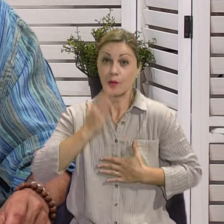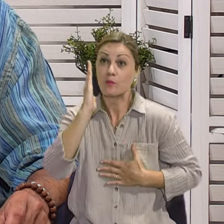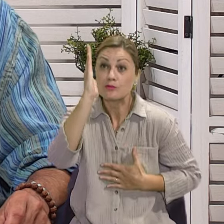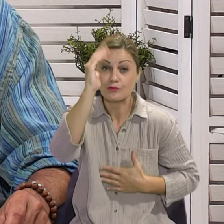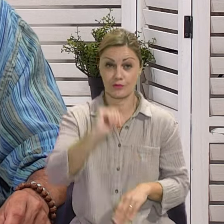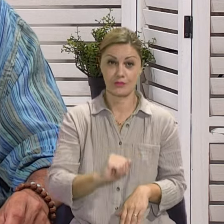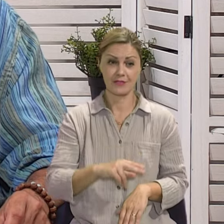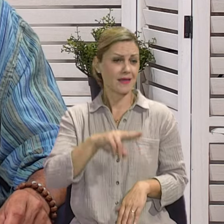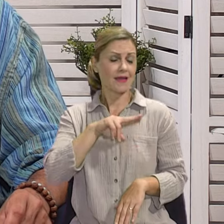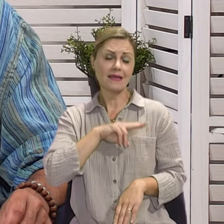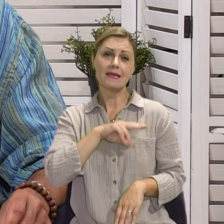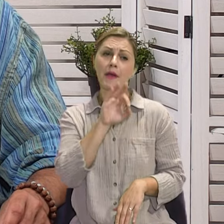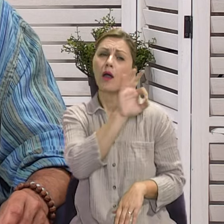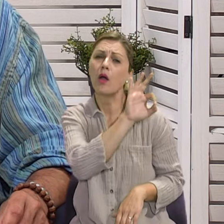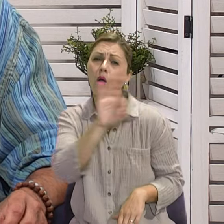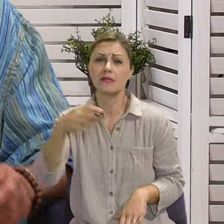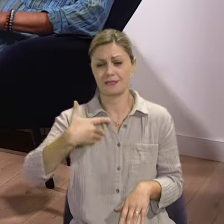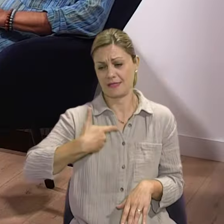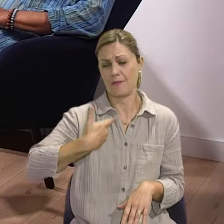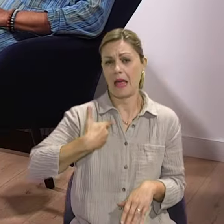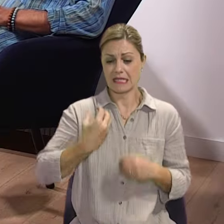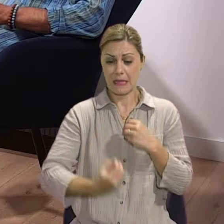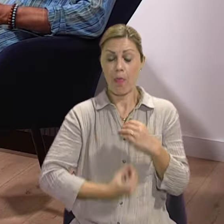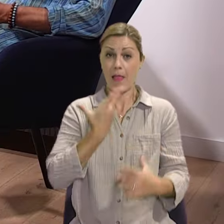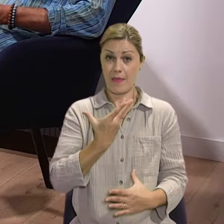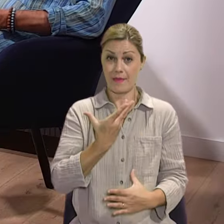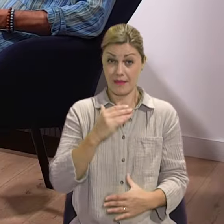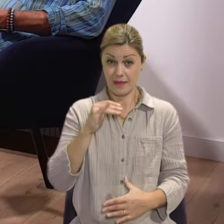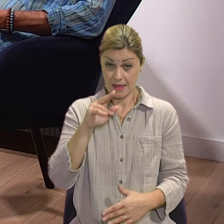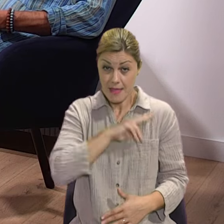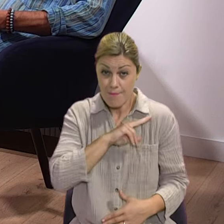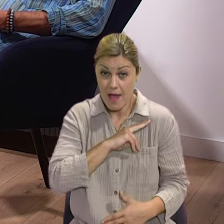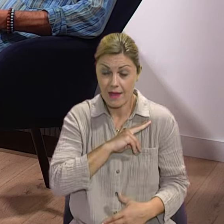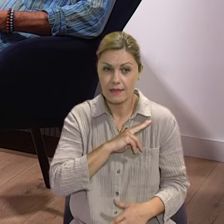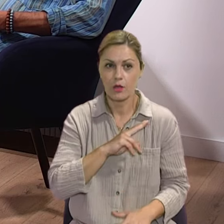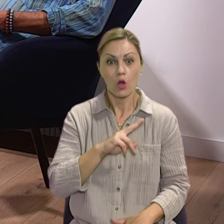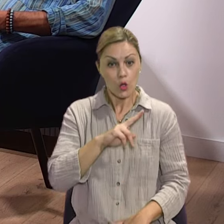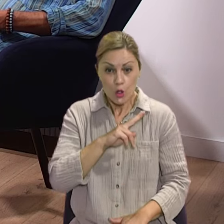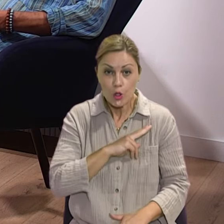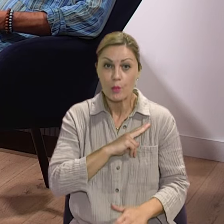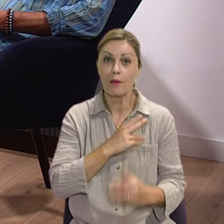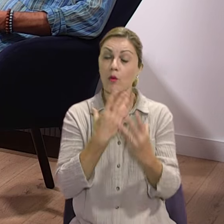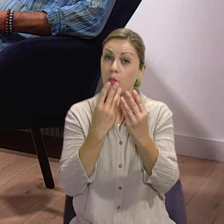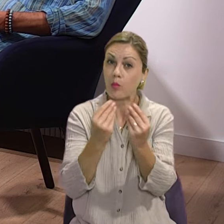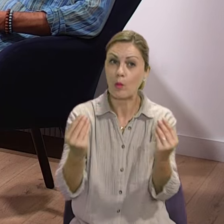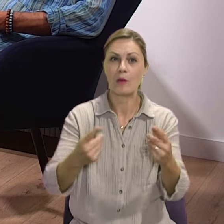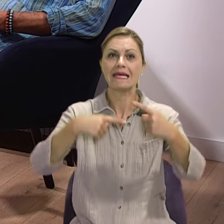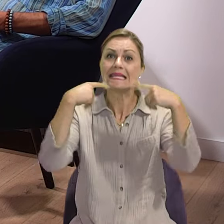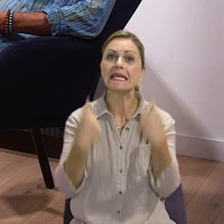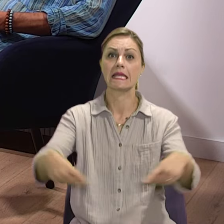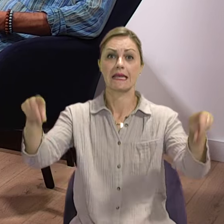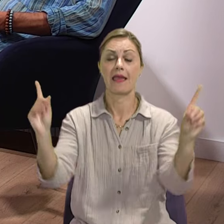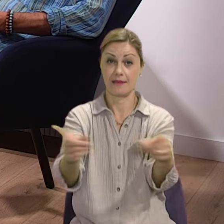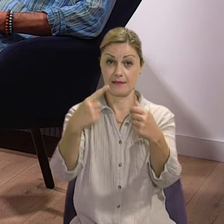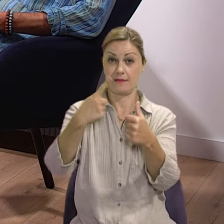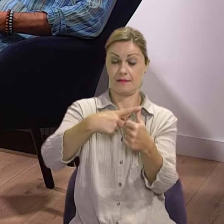da... Imamo li mladih talentiranih dirigenata? Imamo. Imamo i dirigenata,